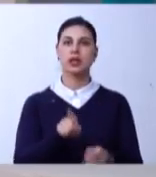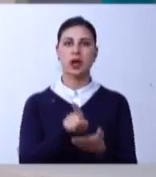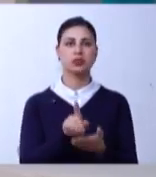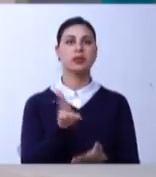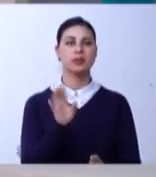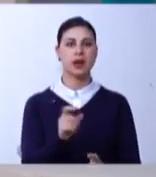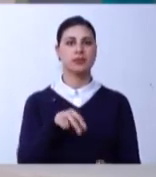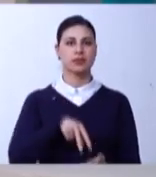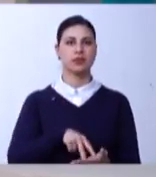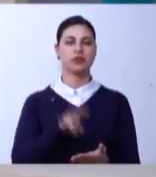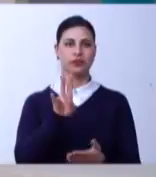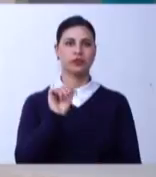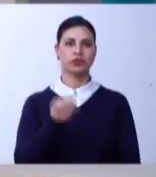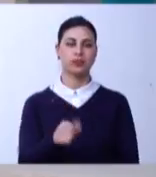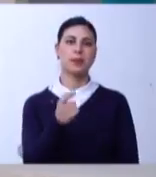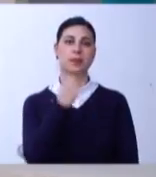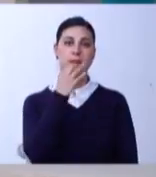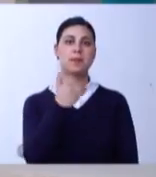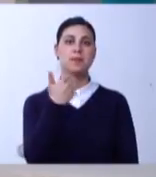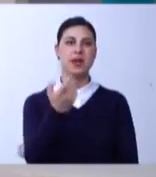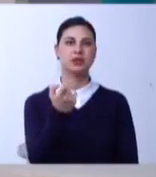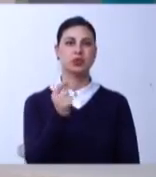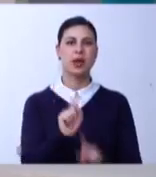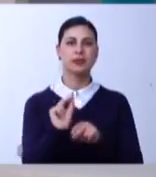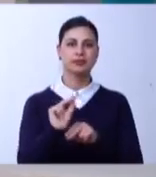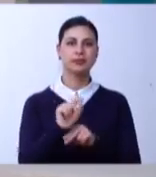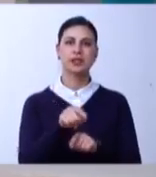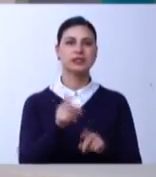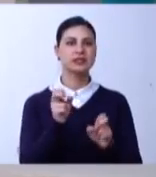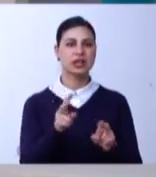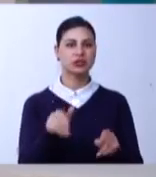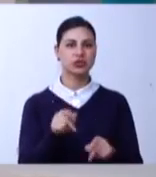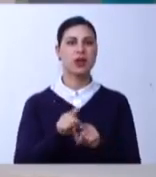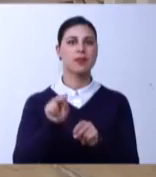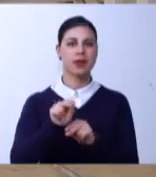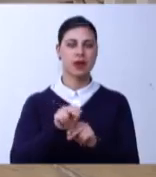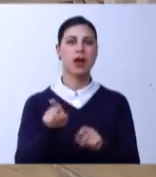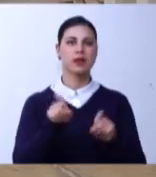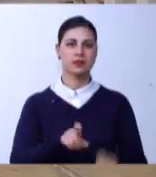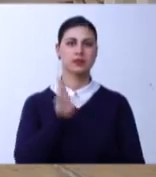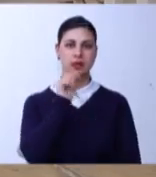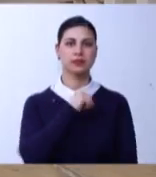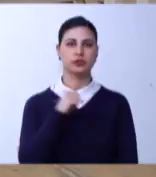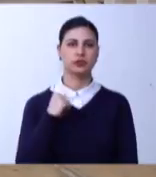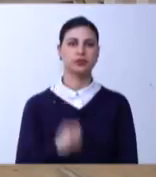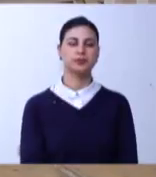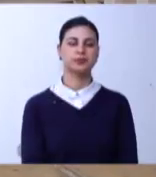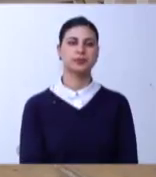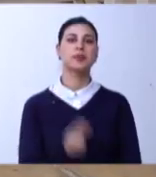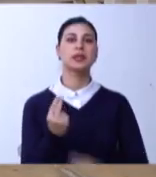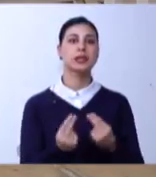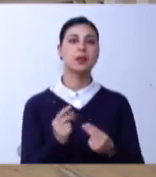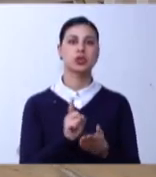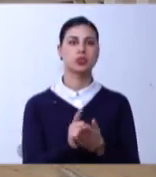აქვს ჩაწეული, ოღონ ფეხზე დგას. და შემდეგ ეტაპზე უკვე, როდესაც ამ ეტაპს მიეჩვევა შარვალჩაწეული, უკვე ქოთანზე დაჯდება, ხო? და